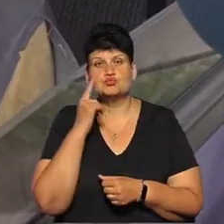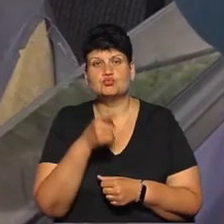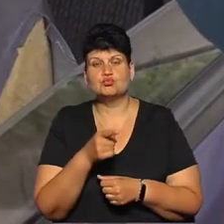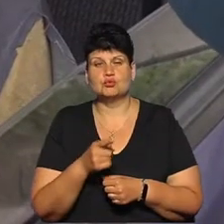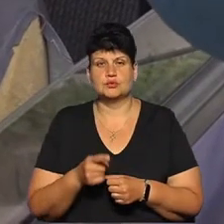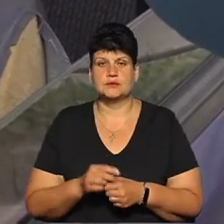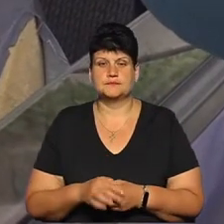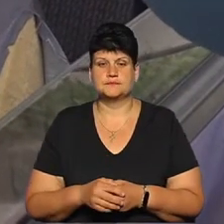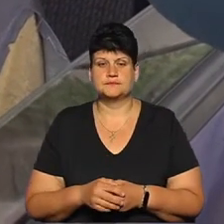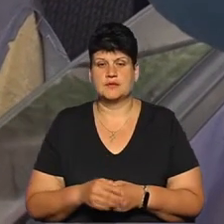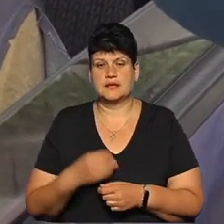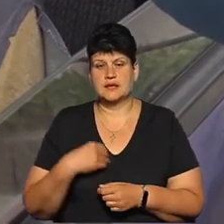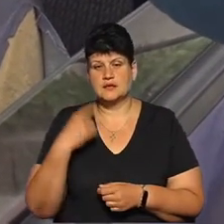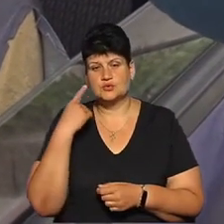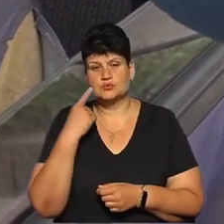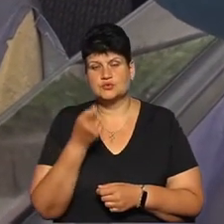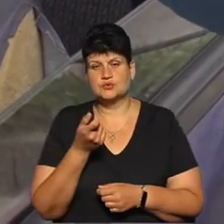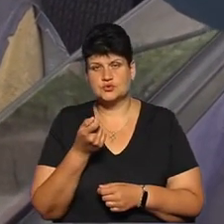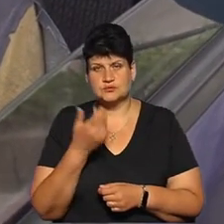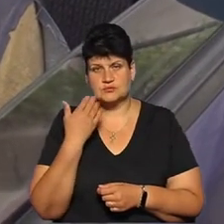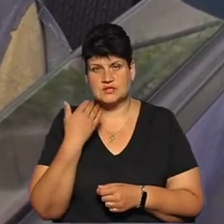Я думаю, що вона чуть-чуть розвантажить місто.